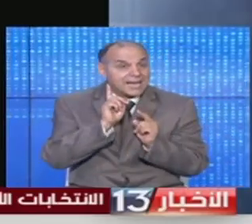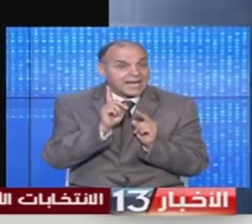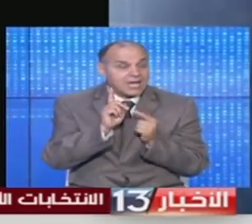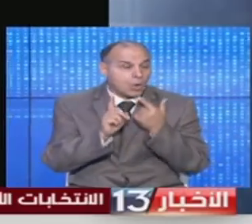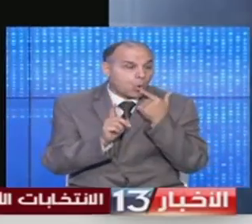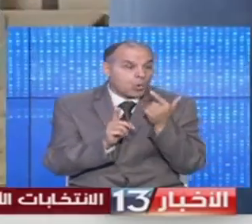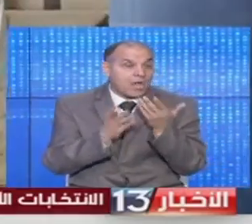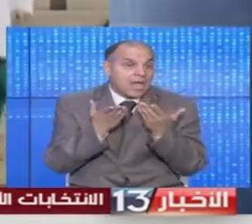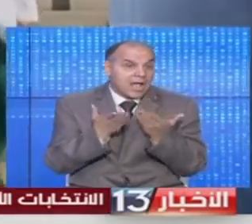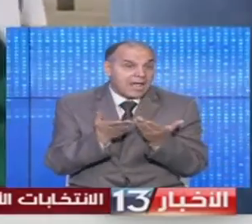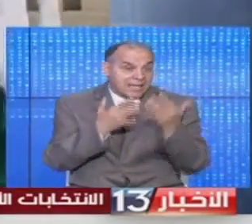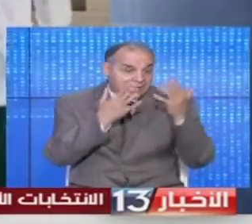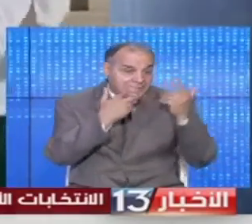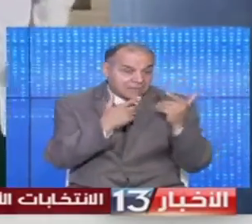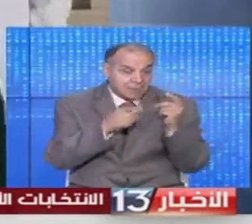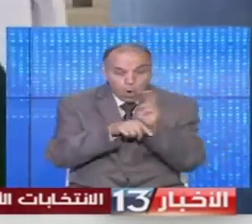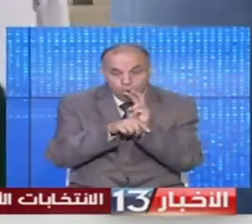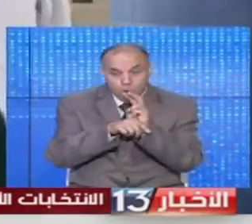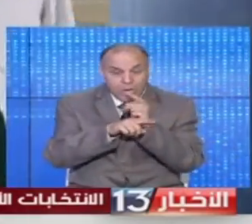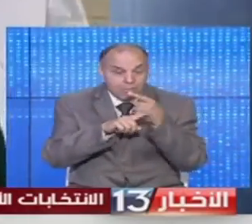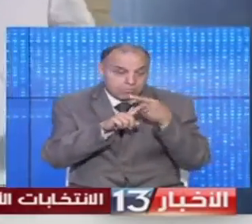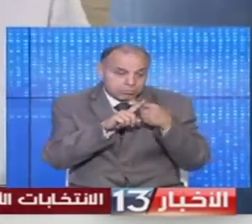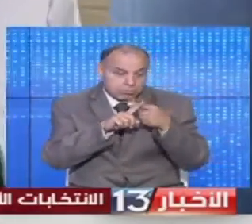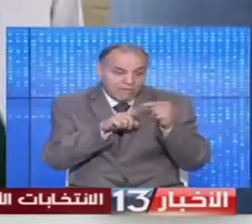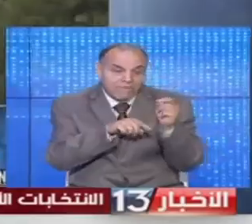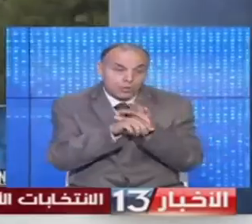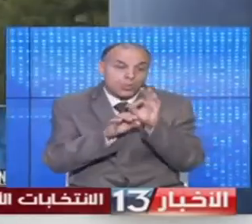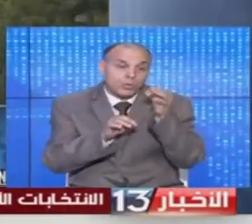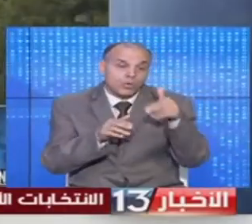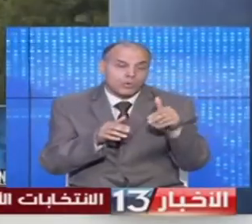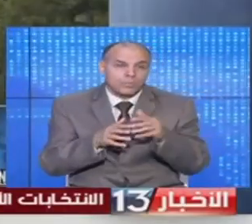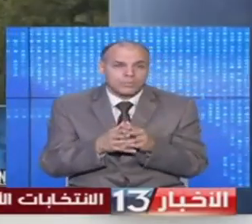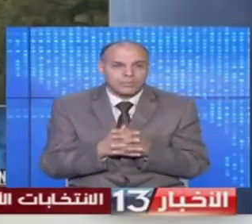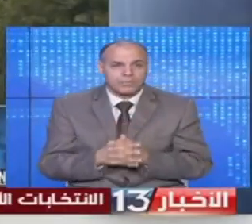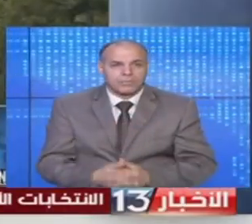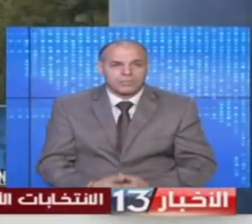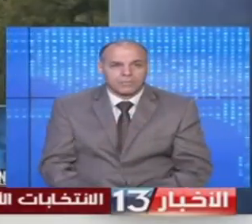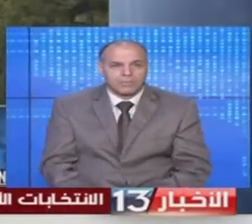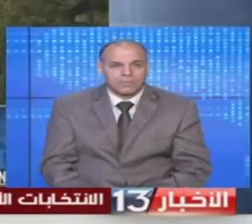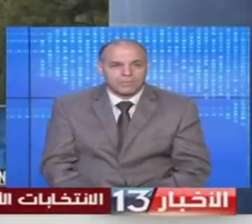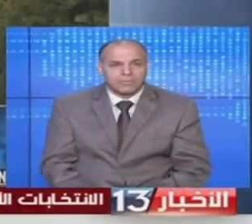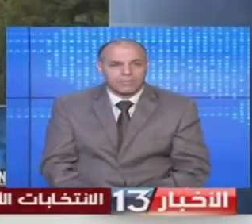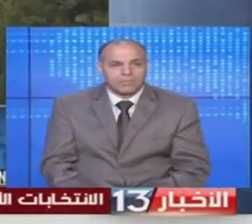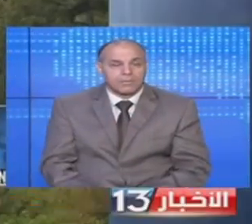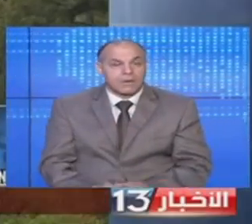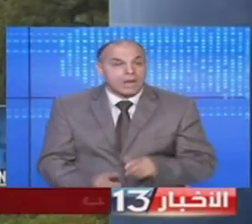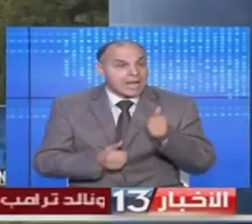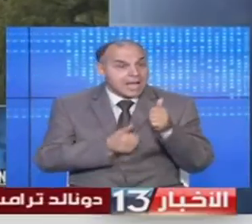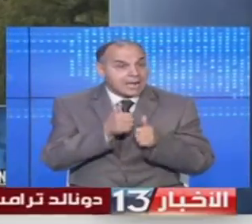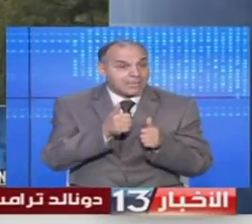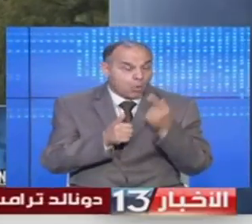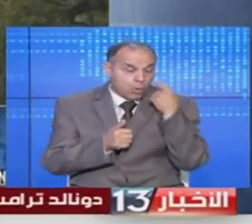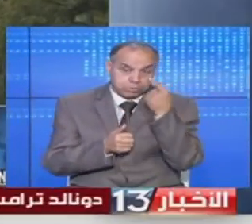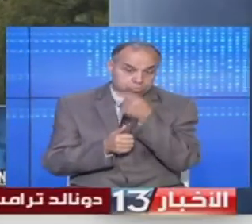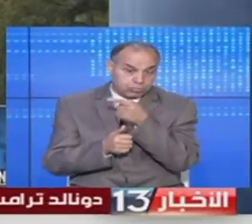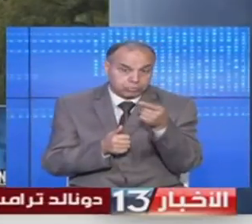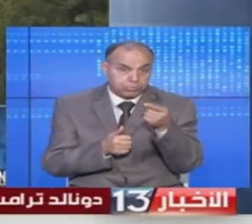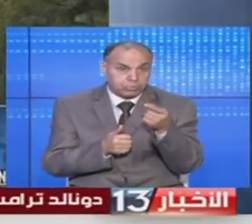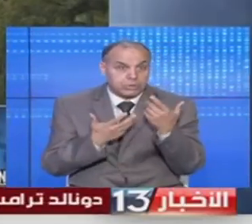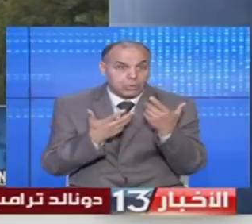يذكر ما اذا كانت نتائجه سلبيه للفيروس لقد اشتروا على اعتبار على المعايير